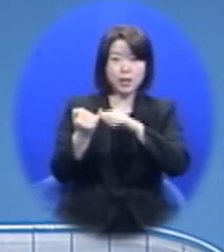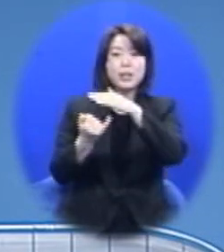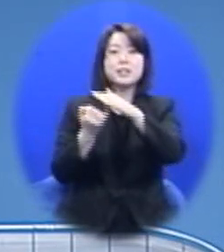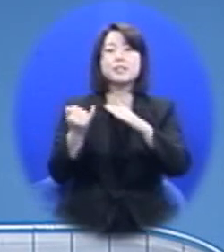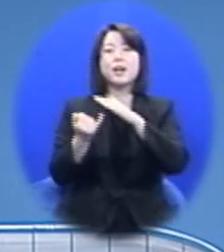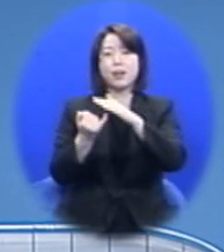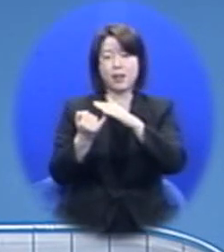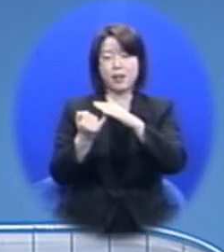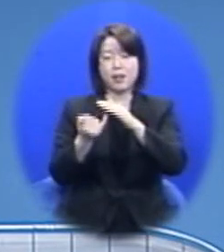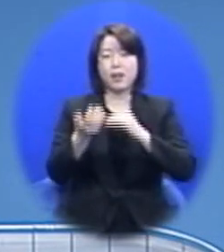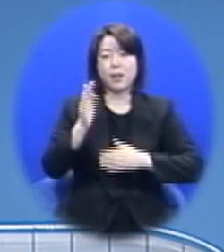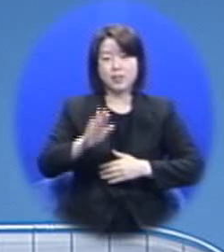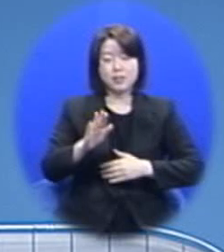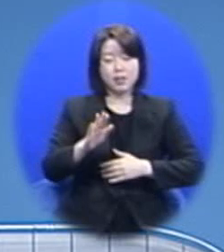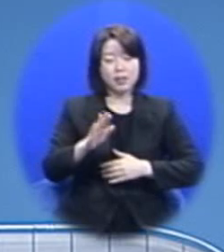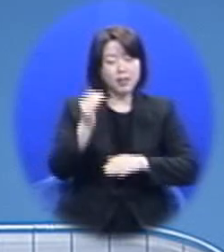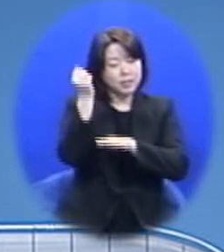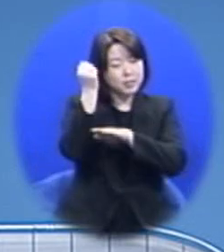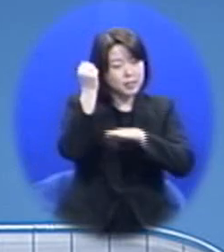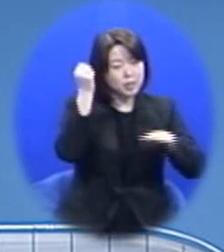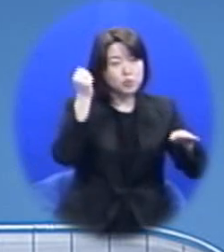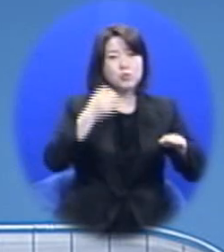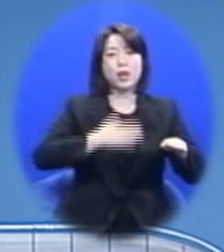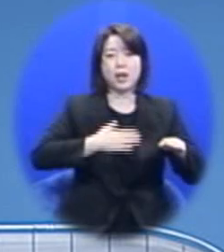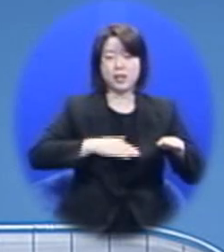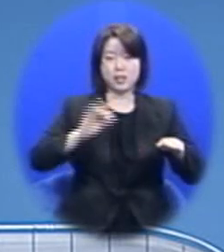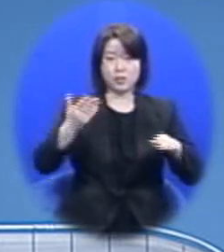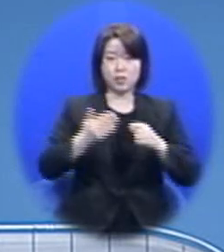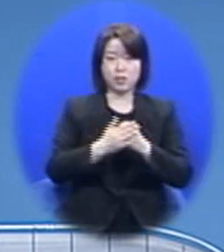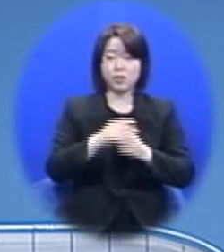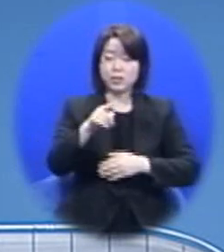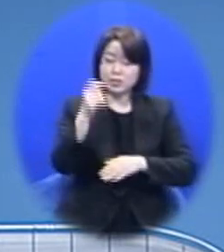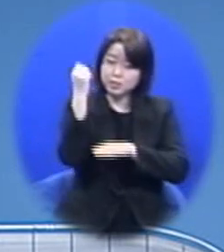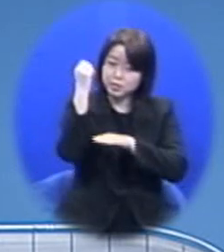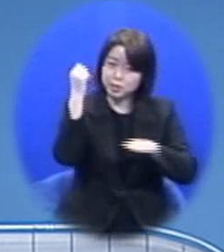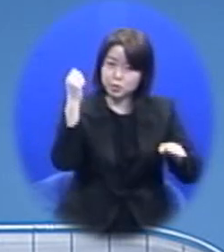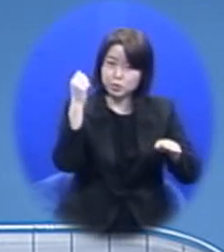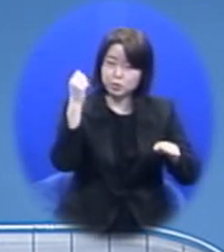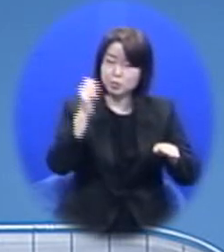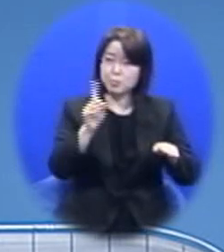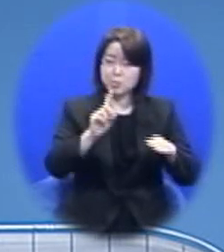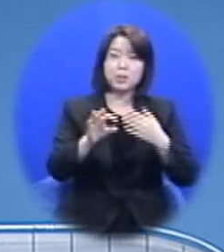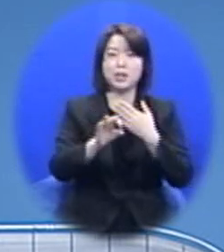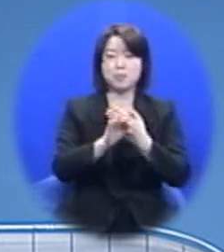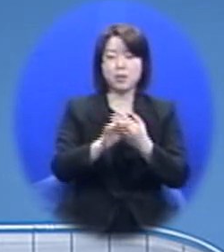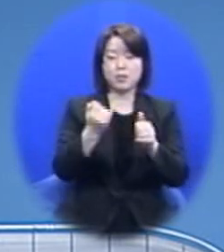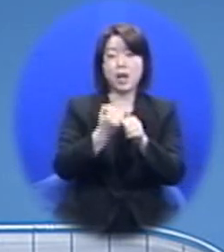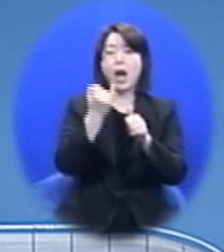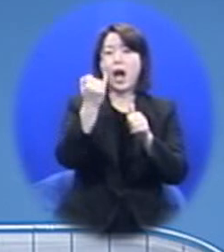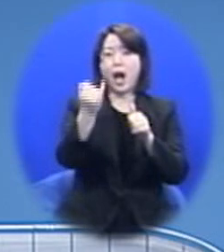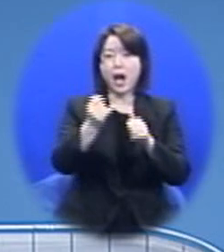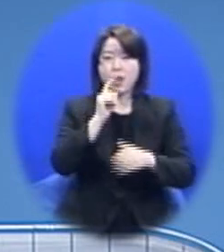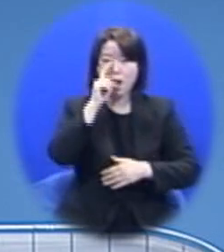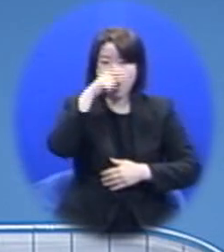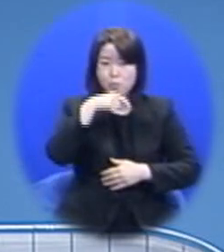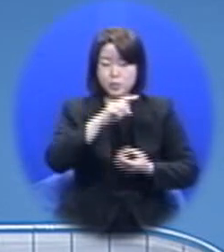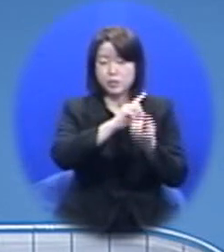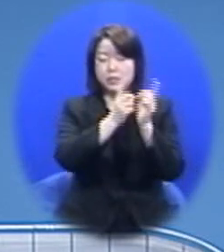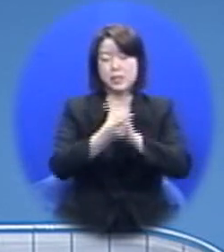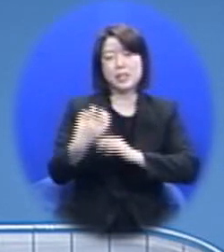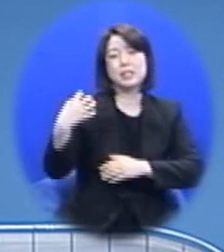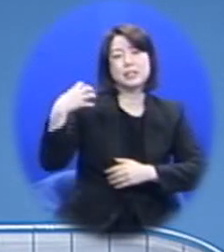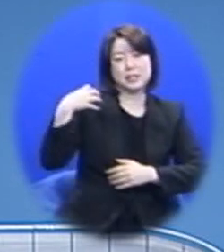기준이 뭔지를 아셔야 됩니다. 그 기준이 뭔지 아십니까? 아내의 허물을 대신 지는 것이